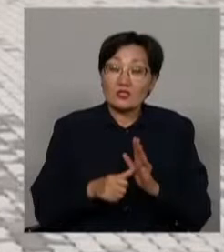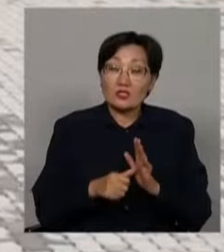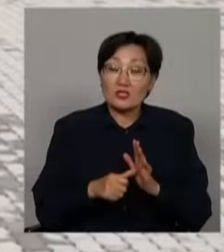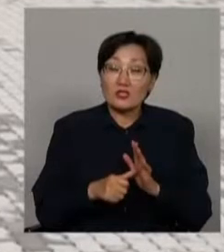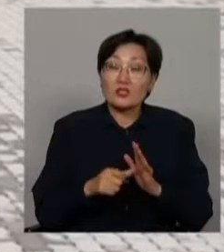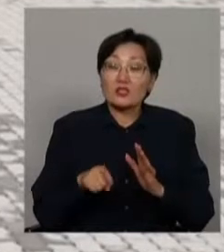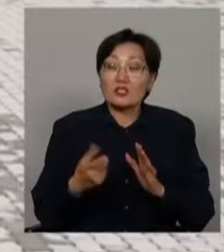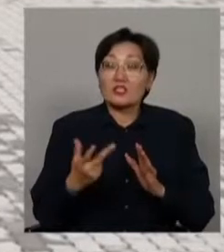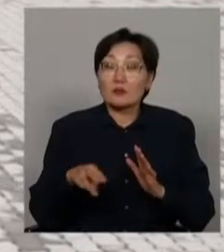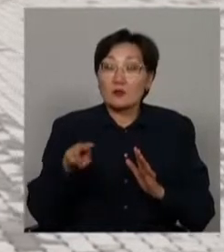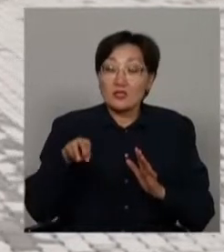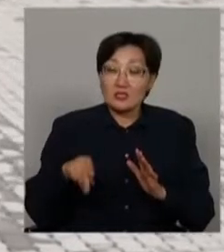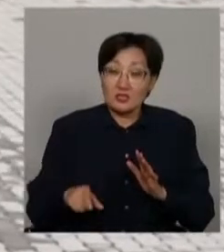тенге.